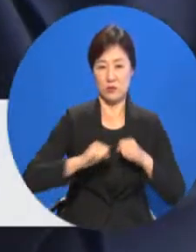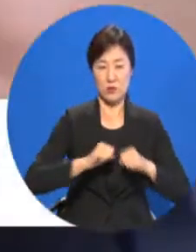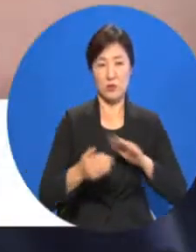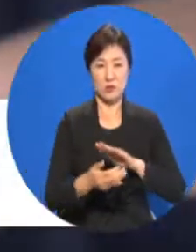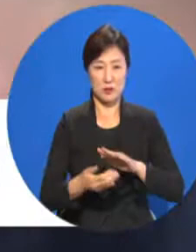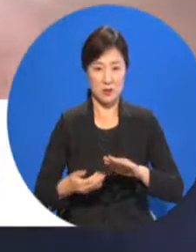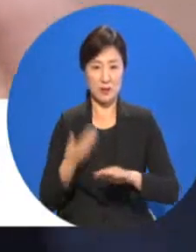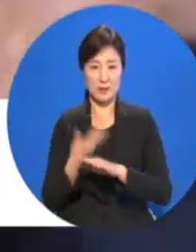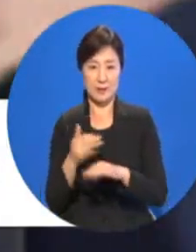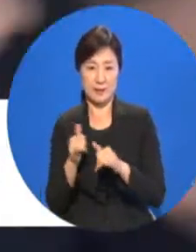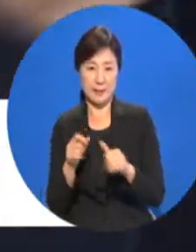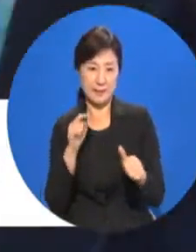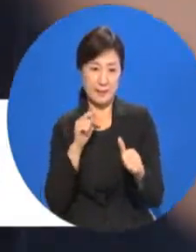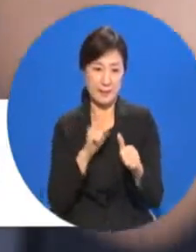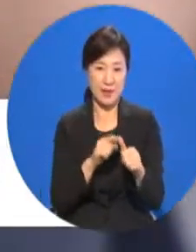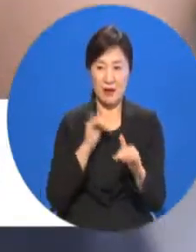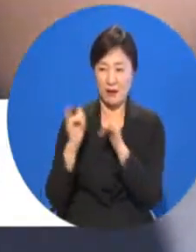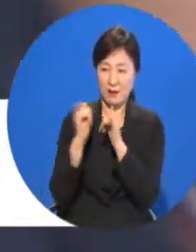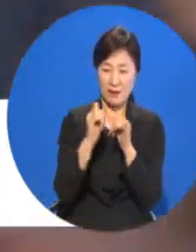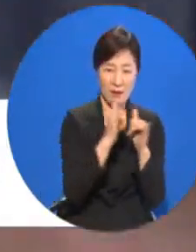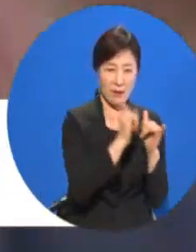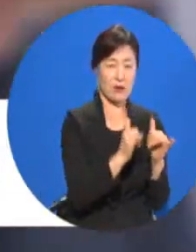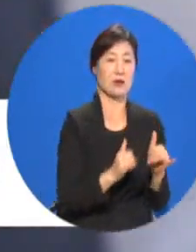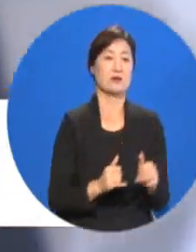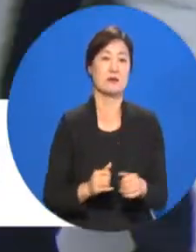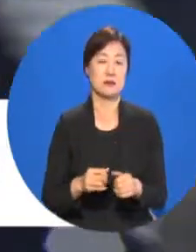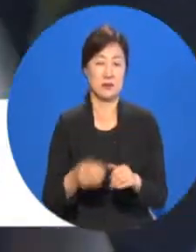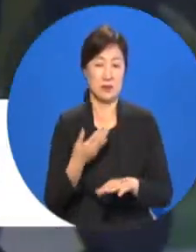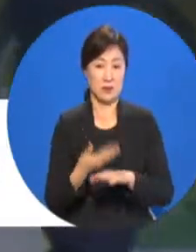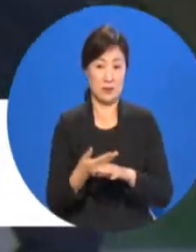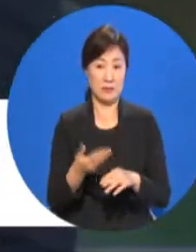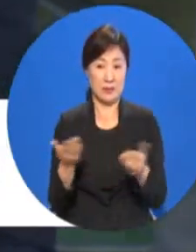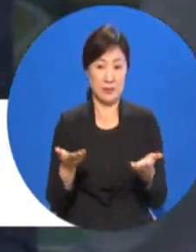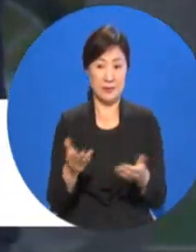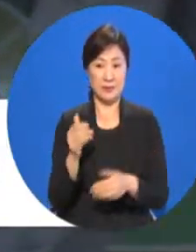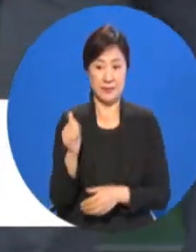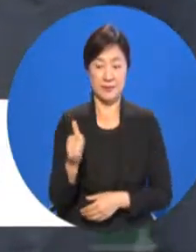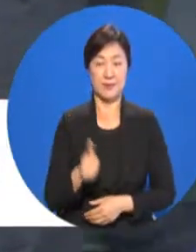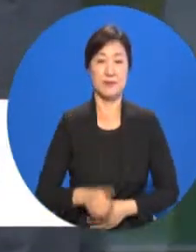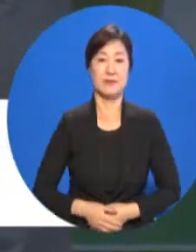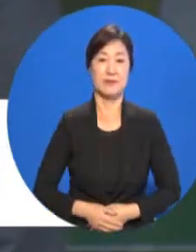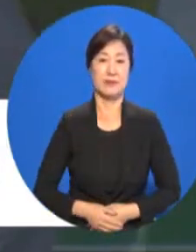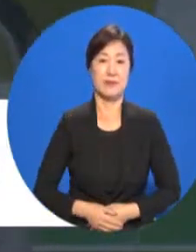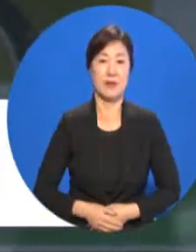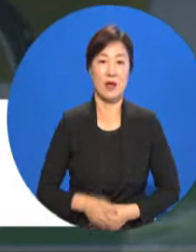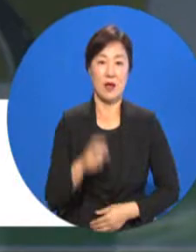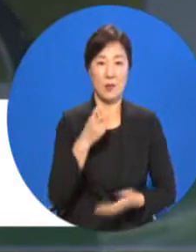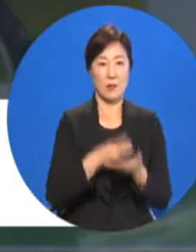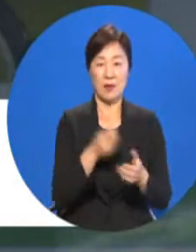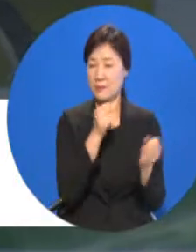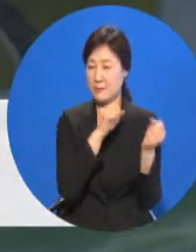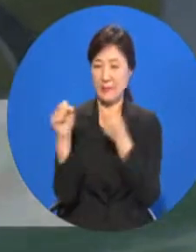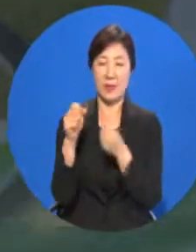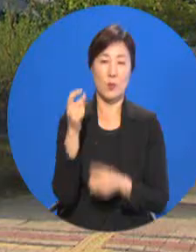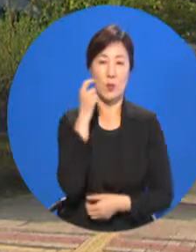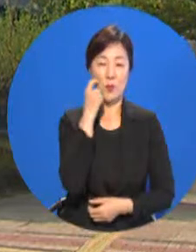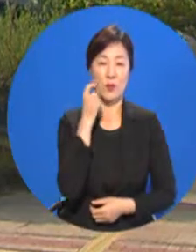시켜 전화로 조합원들에게 지지를 호소한 또 다른 현직 조합장 D씨도 법망을 피해가지